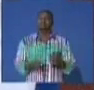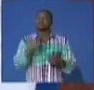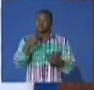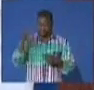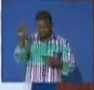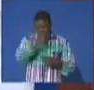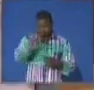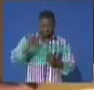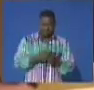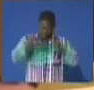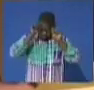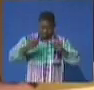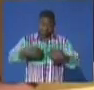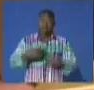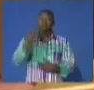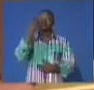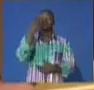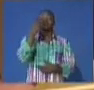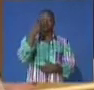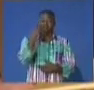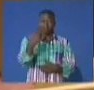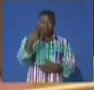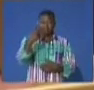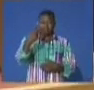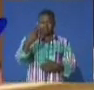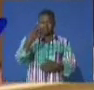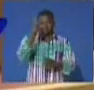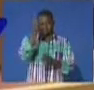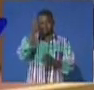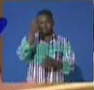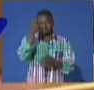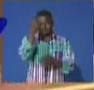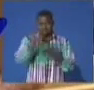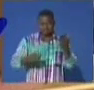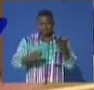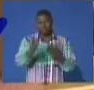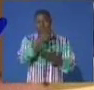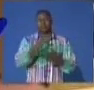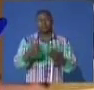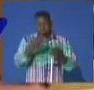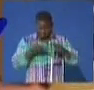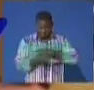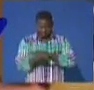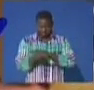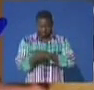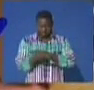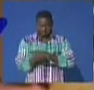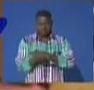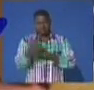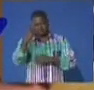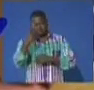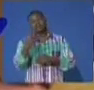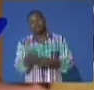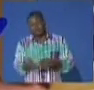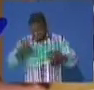peut distinguer deux types de fraudes. D'abord, il y a les types de fraudes qui introduisent des